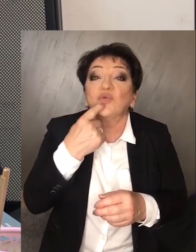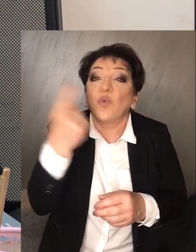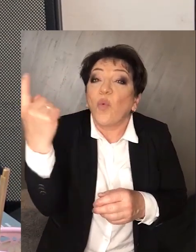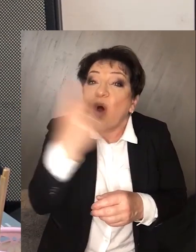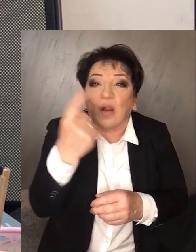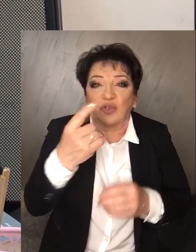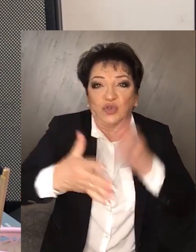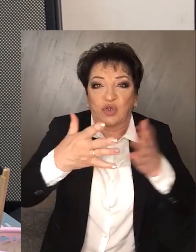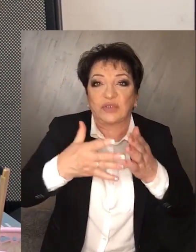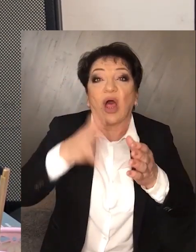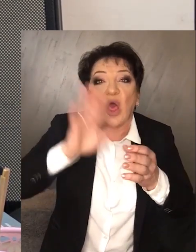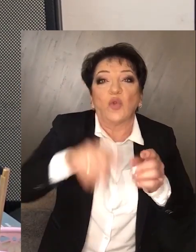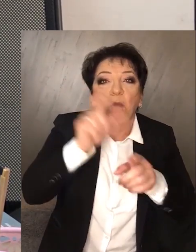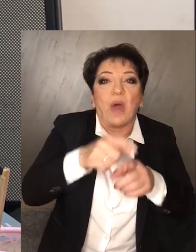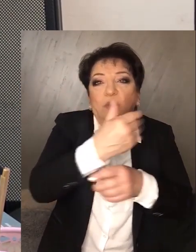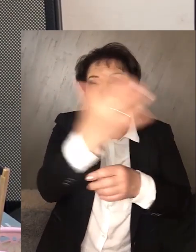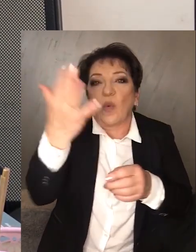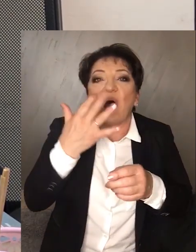ժեստերը։